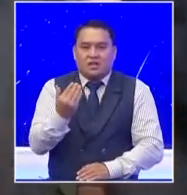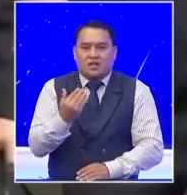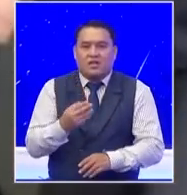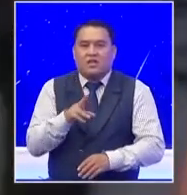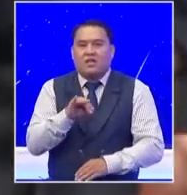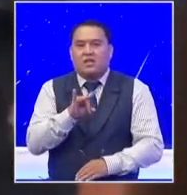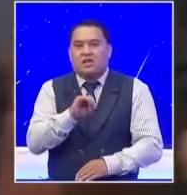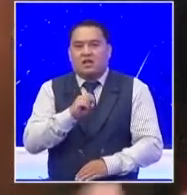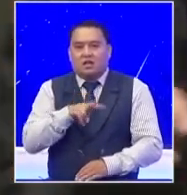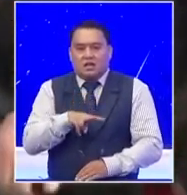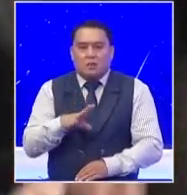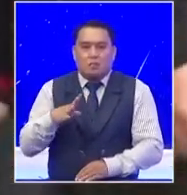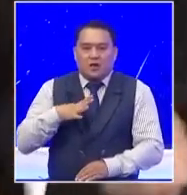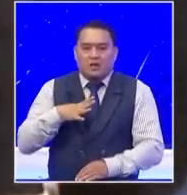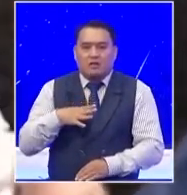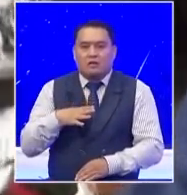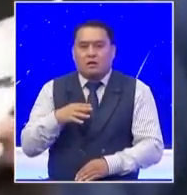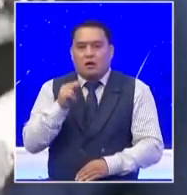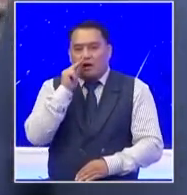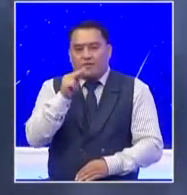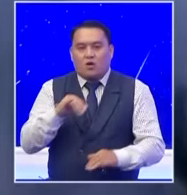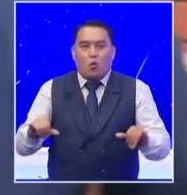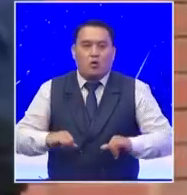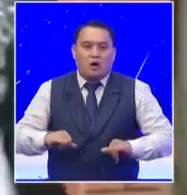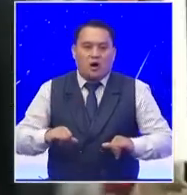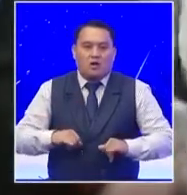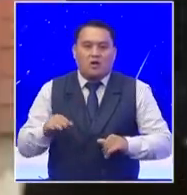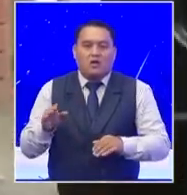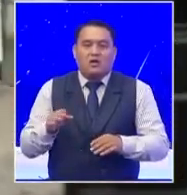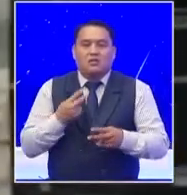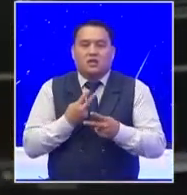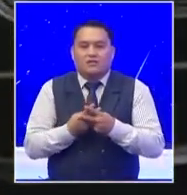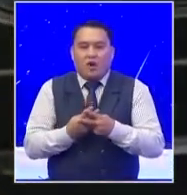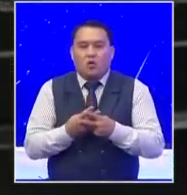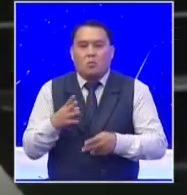а также Кирилла Кокорина были сняты обвинения в хулиганстве, а лишение свободы,